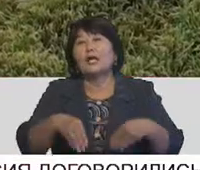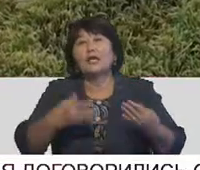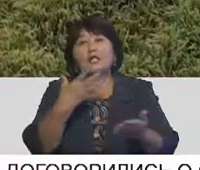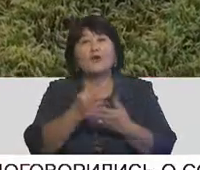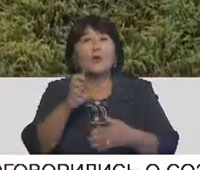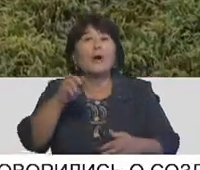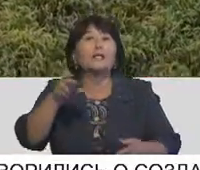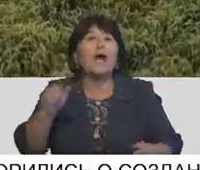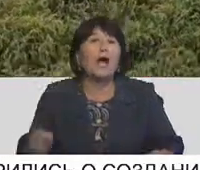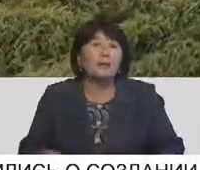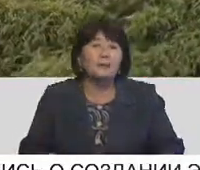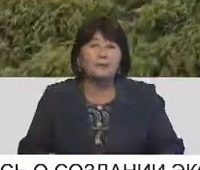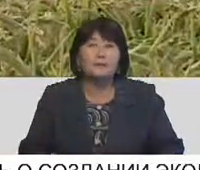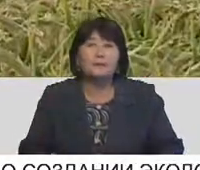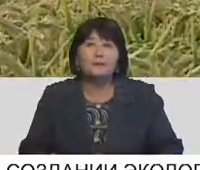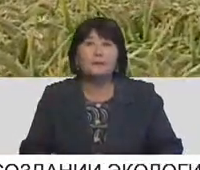бата